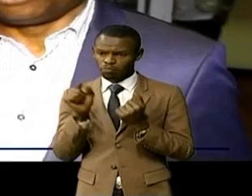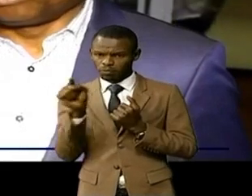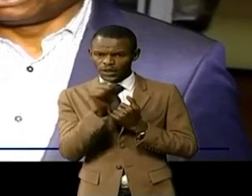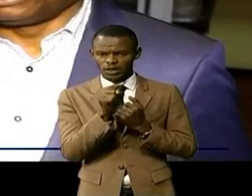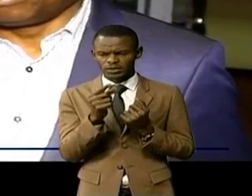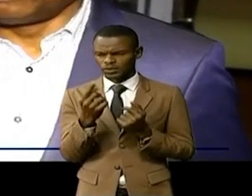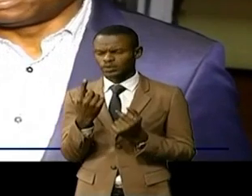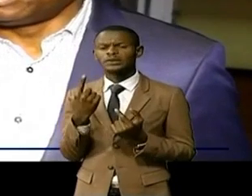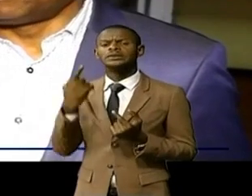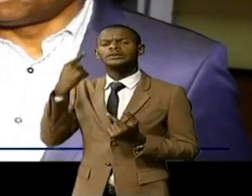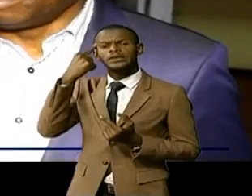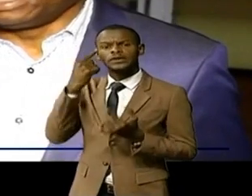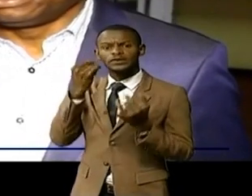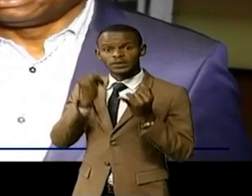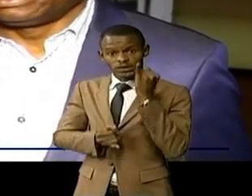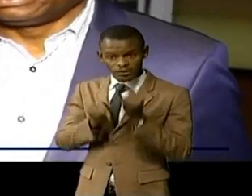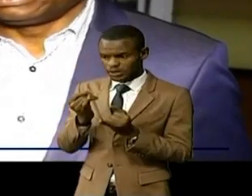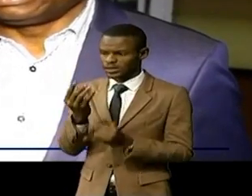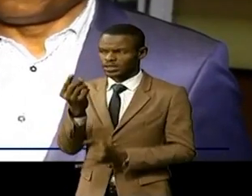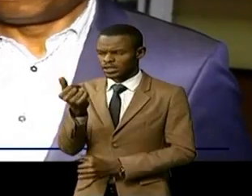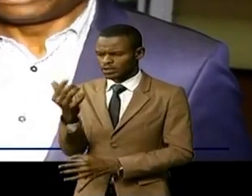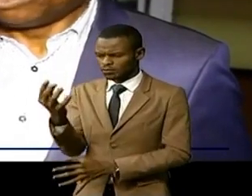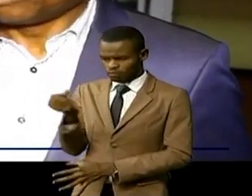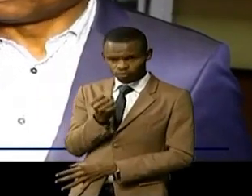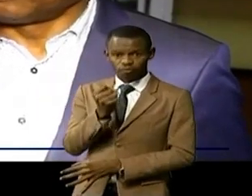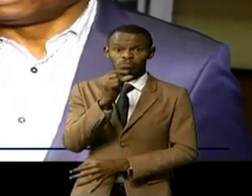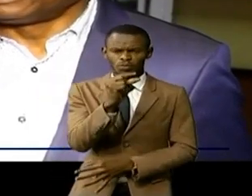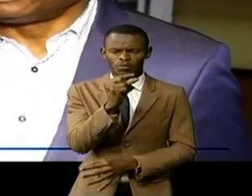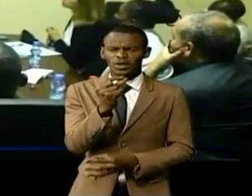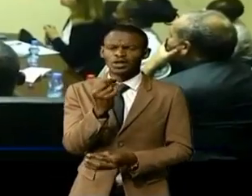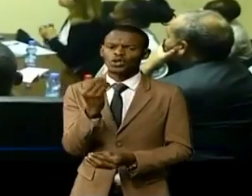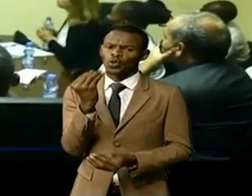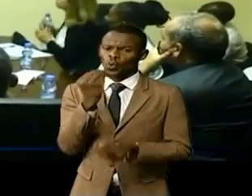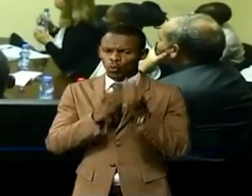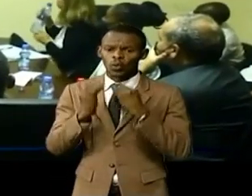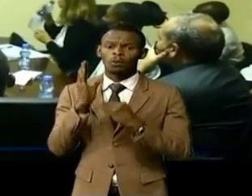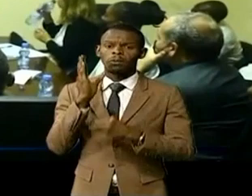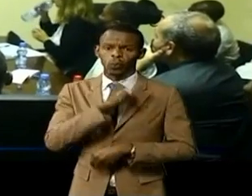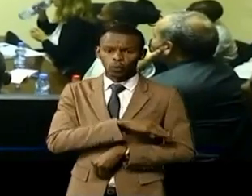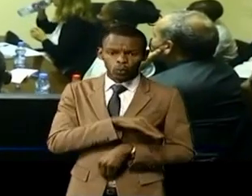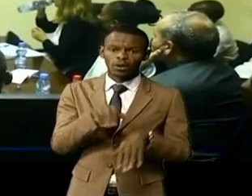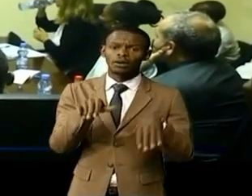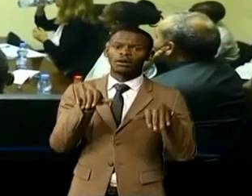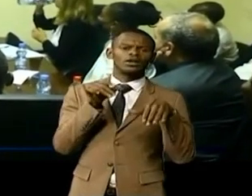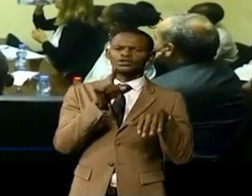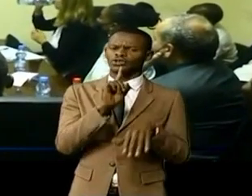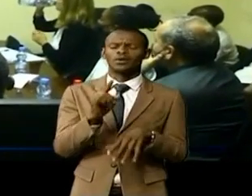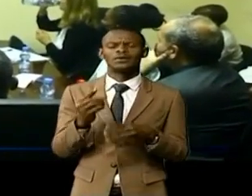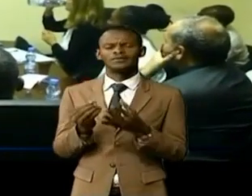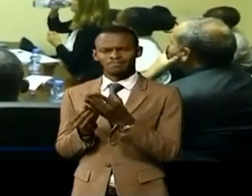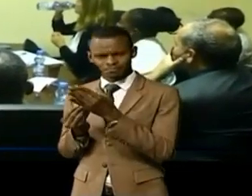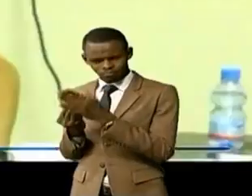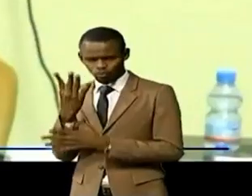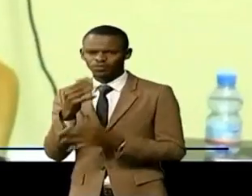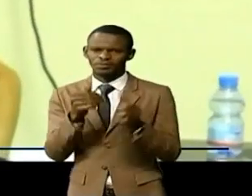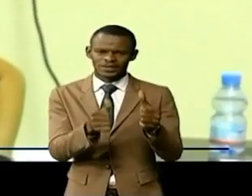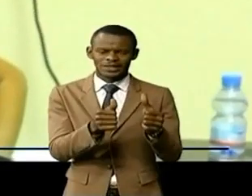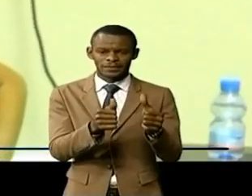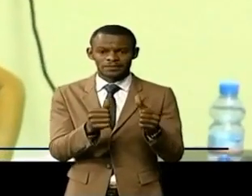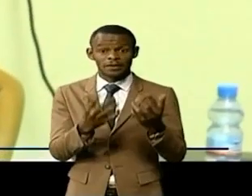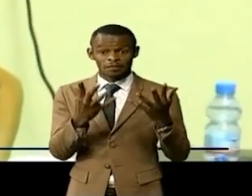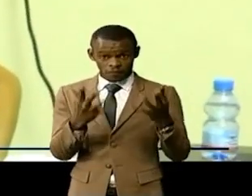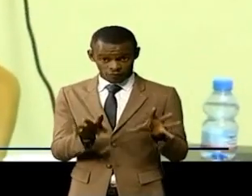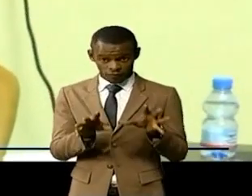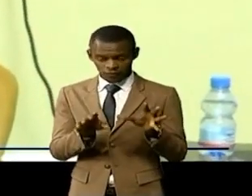des ressources qui tombent entre vos mains, il ne faut pas tout consommer. Des retours au bureau, les deux parties ont tenu une réunion qui